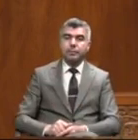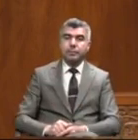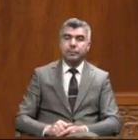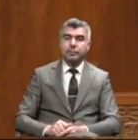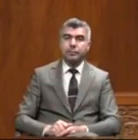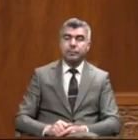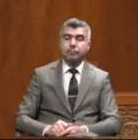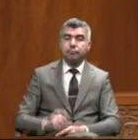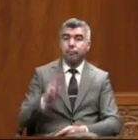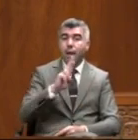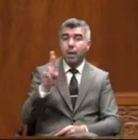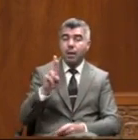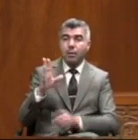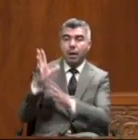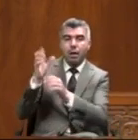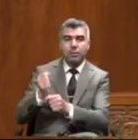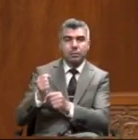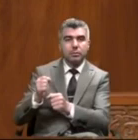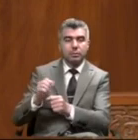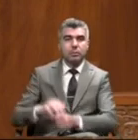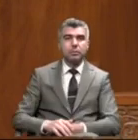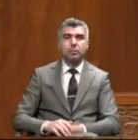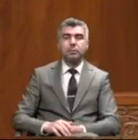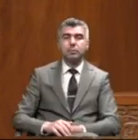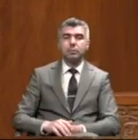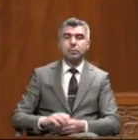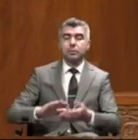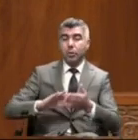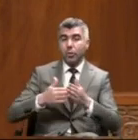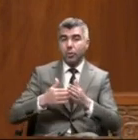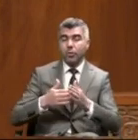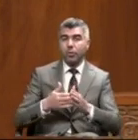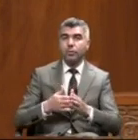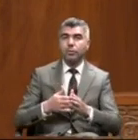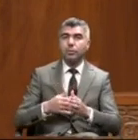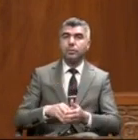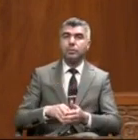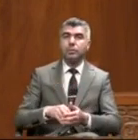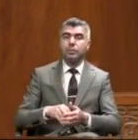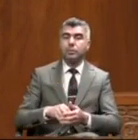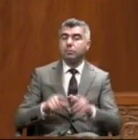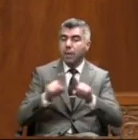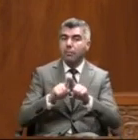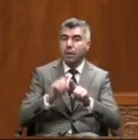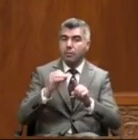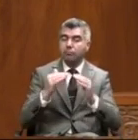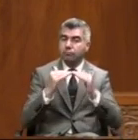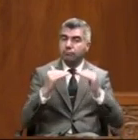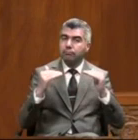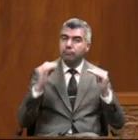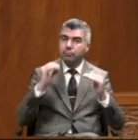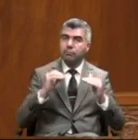فبتعليمات ملكيه ساميه حتى يتم الحفاظ على